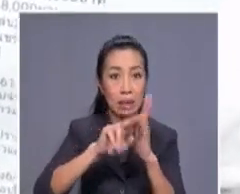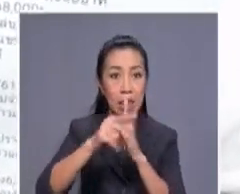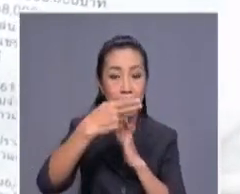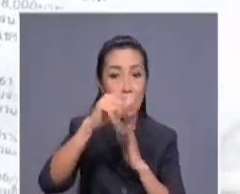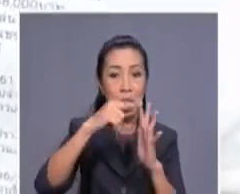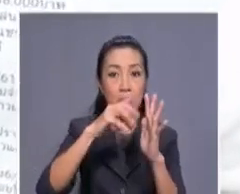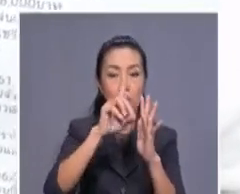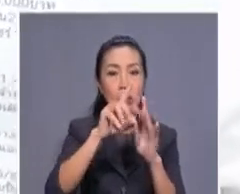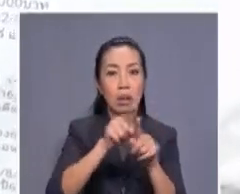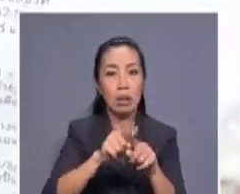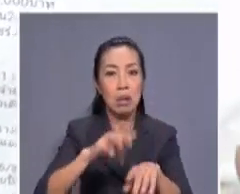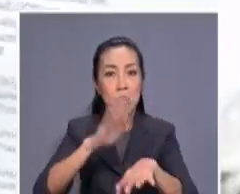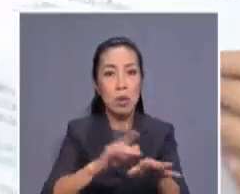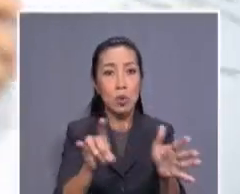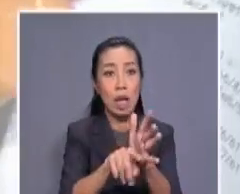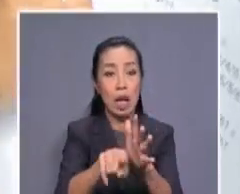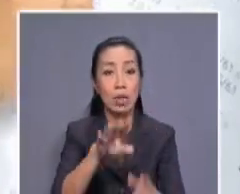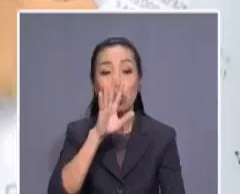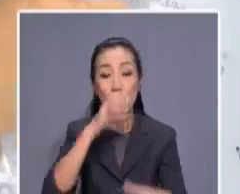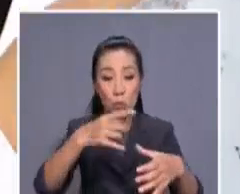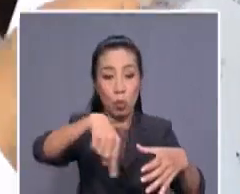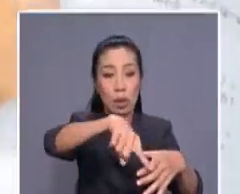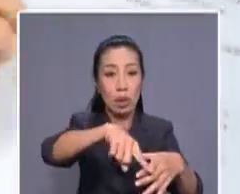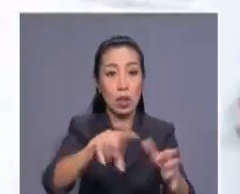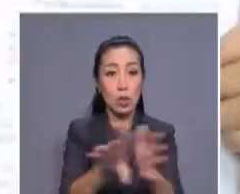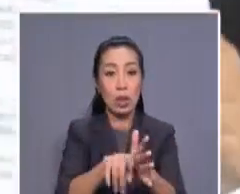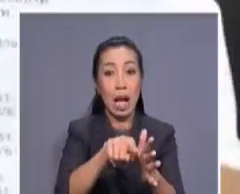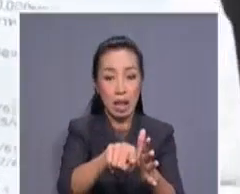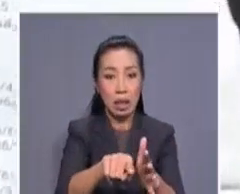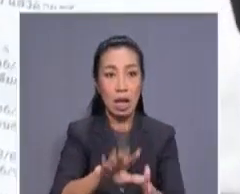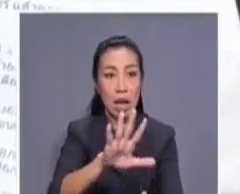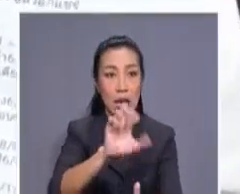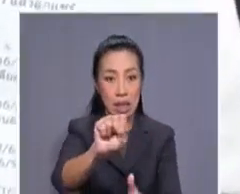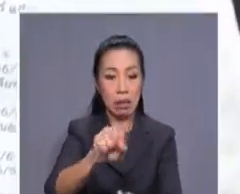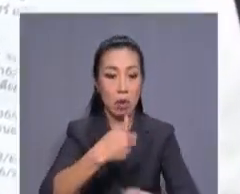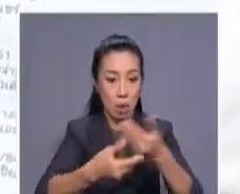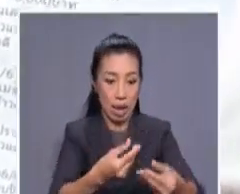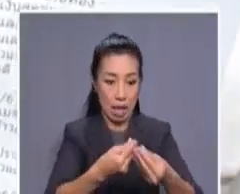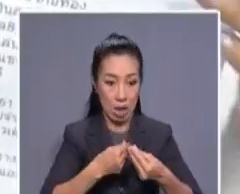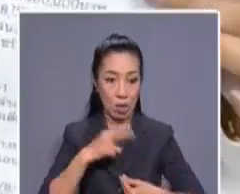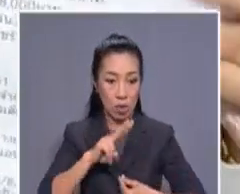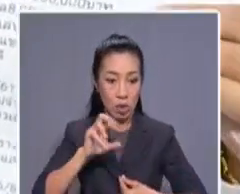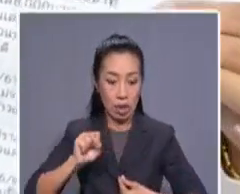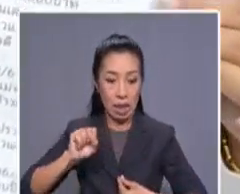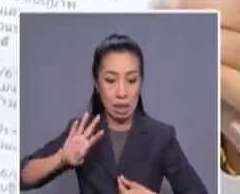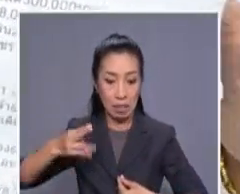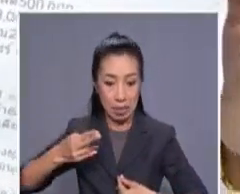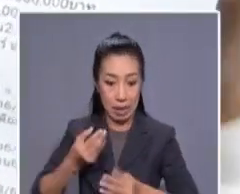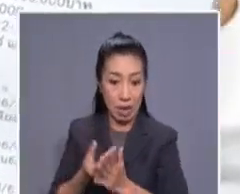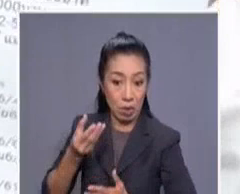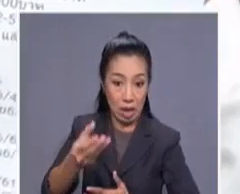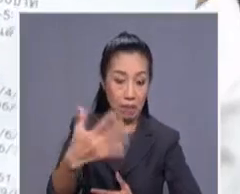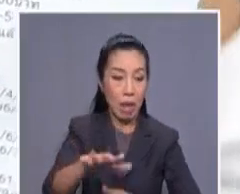ายซึ่งจะได้รับผลตอบแทนสมมติวงนี้เป็นวงเงิน 500,000 บาทเขาขายให้เรา 240,000 เราจะได้รับเงิน 500,000 บาทก็จะเ